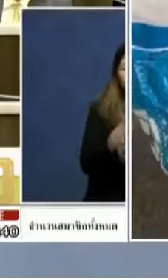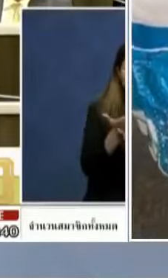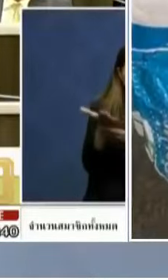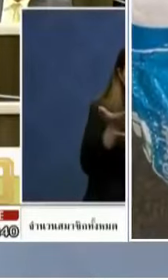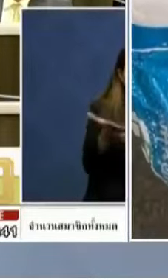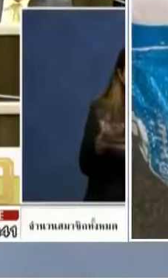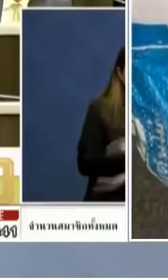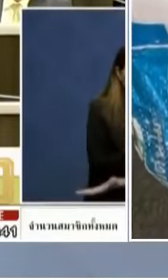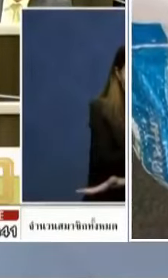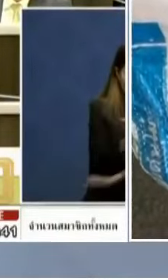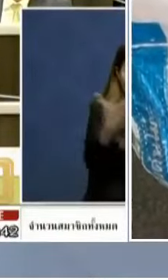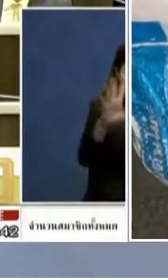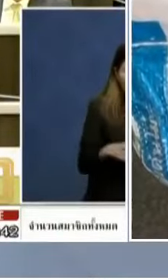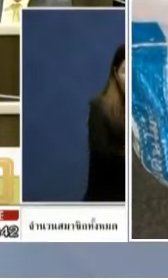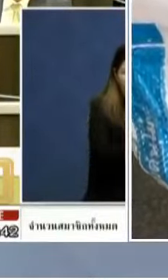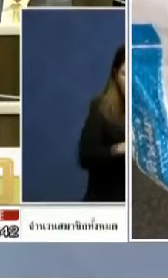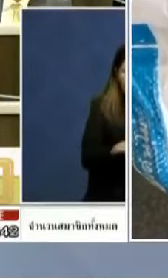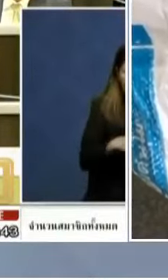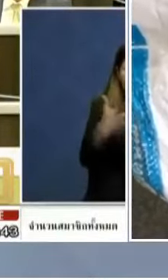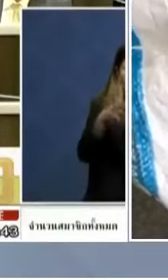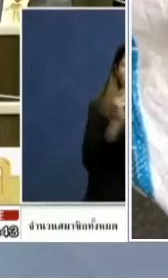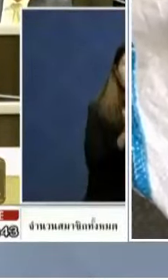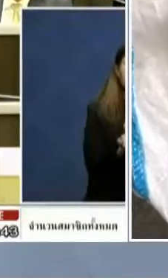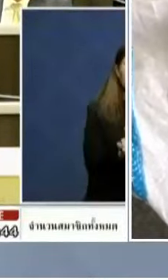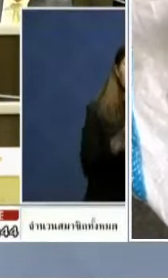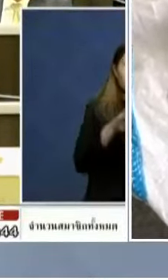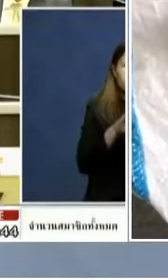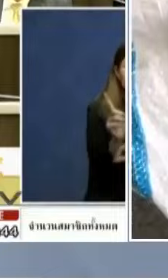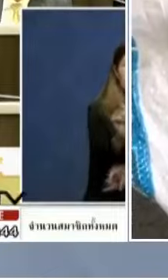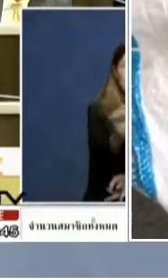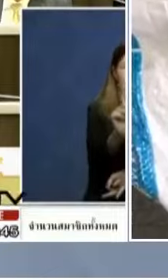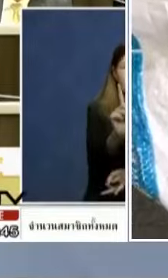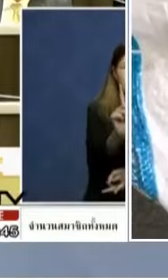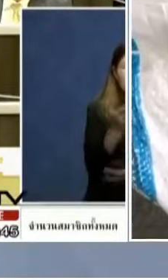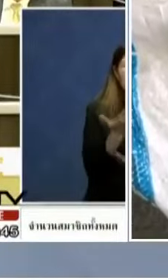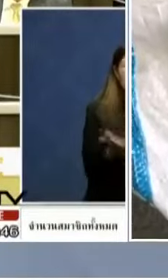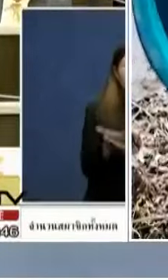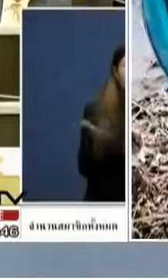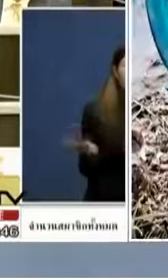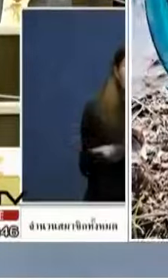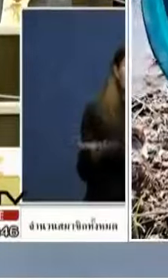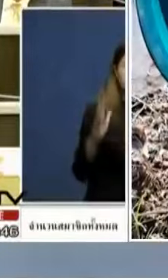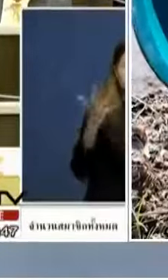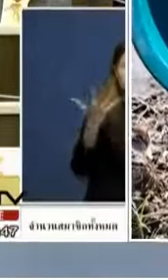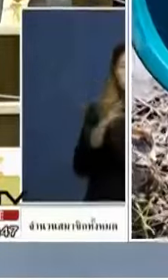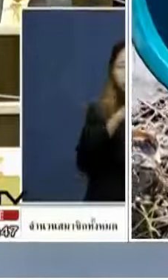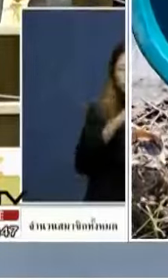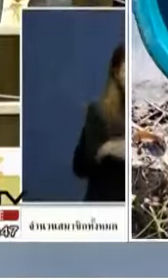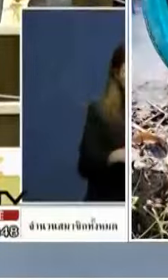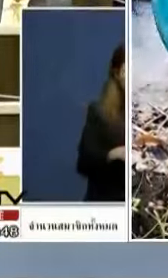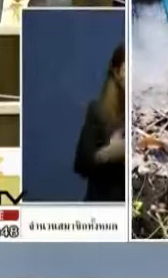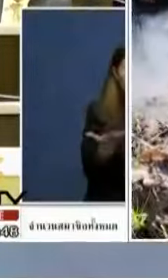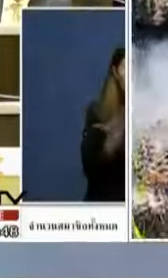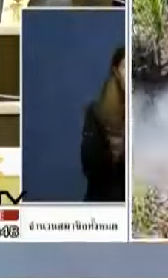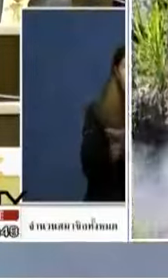แล้วข้าวกำลังจะเกี่ยวอยู่แล้วจะทำอย่างไรถ้าไม่มีเงินสมทบจะทำอย่างไรเพราะปกติแล้วชาวนาถ้าไม่มีเงิน